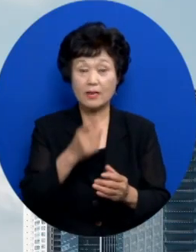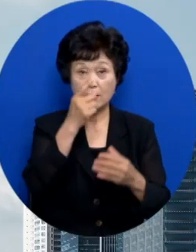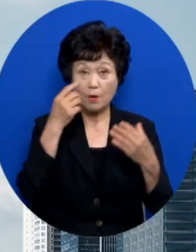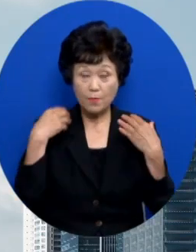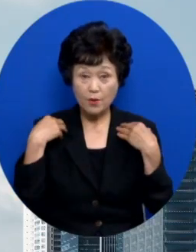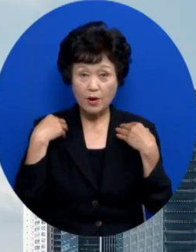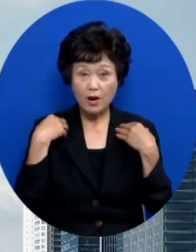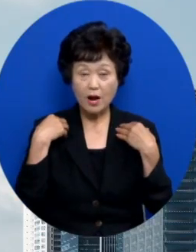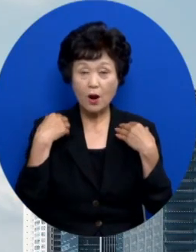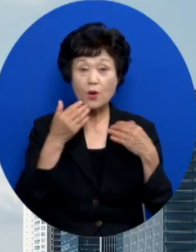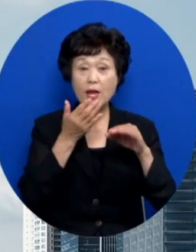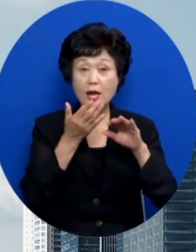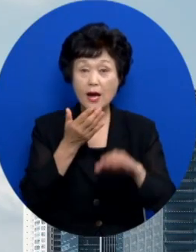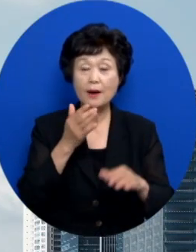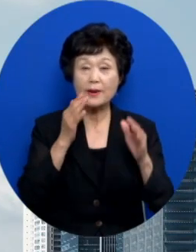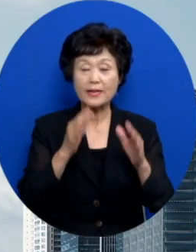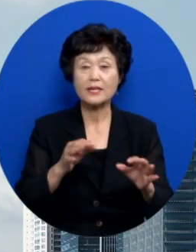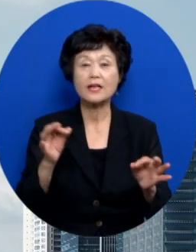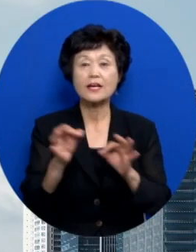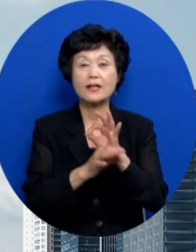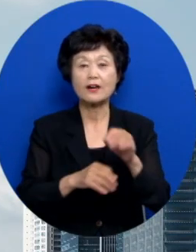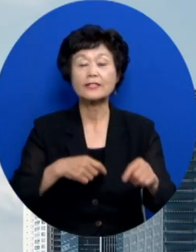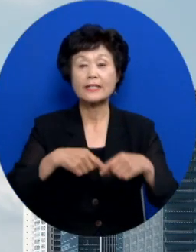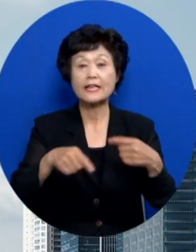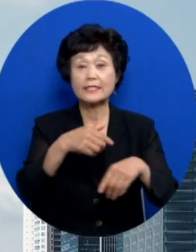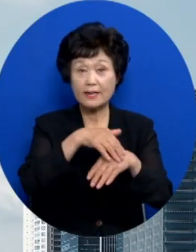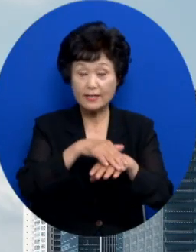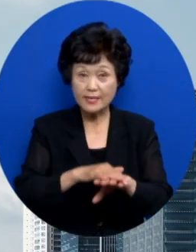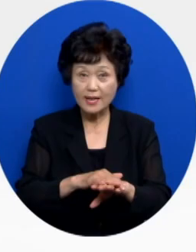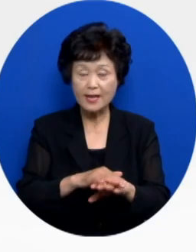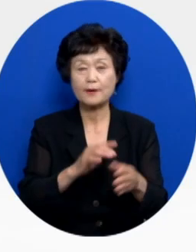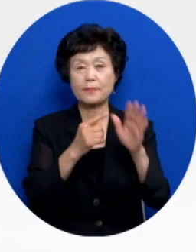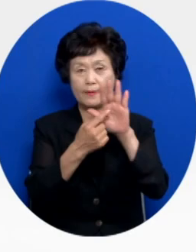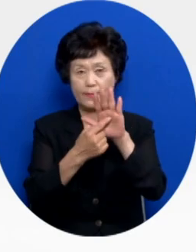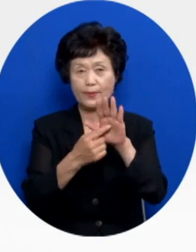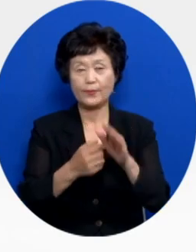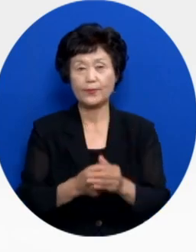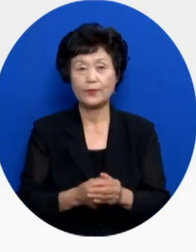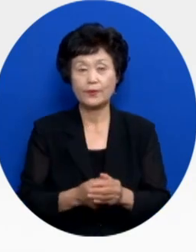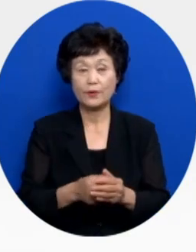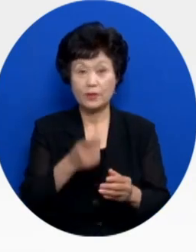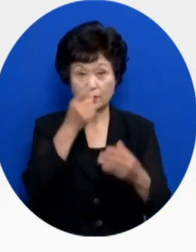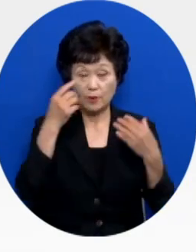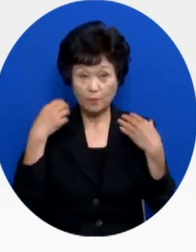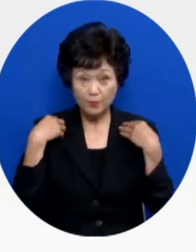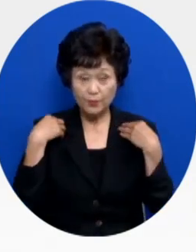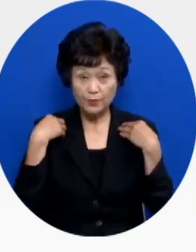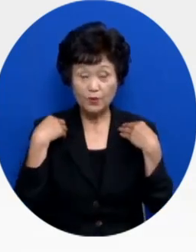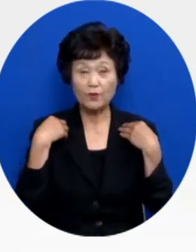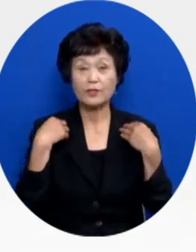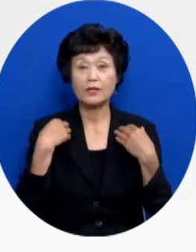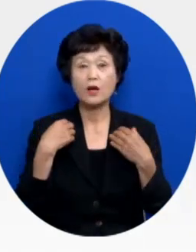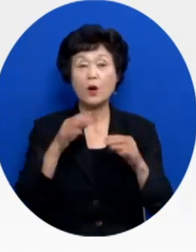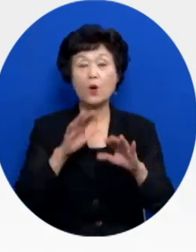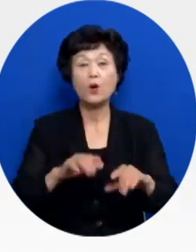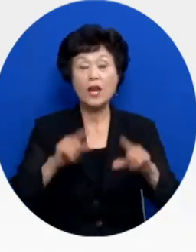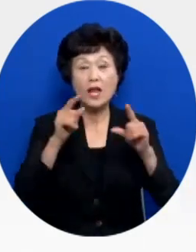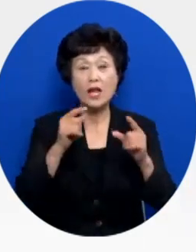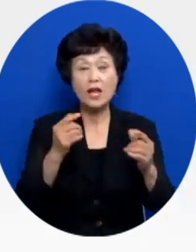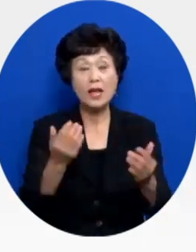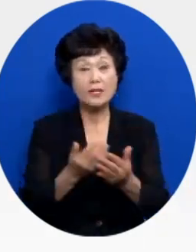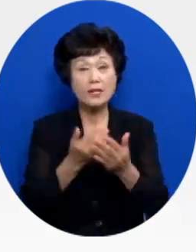정부가 올해 하반기 경제정책 방향에 대해 발표했습니다. 정부는 경제정책 방향에서 올해